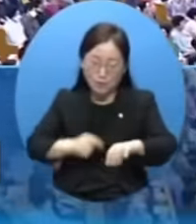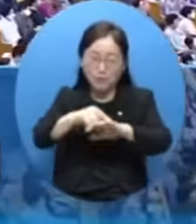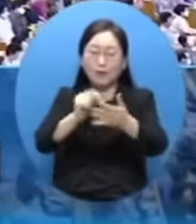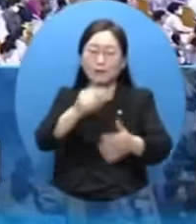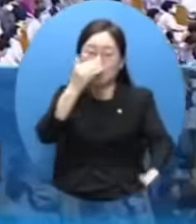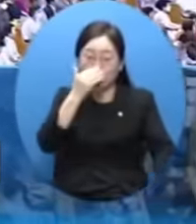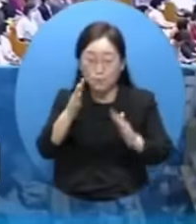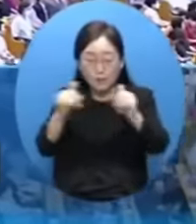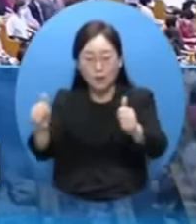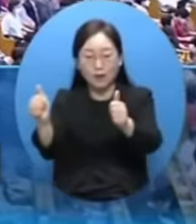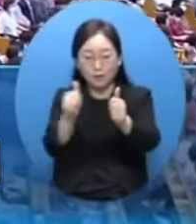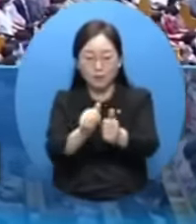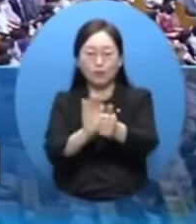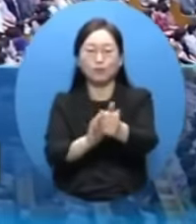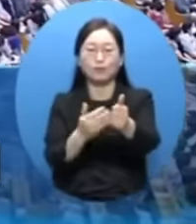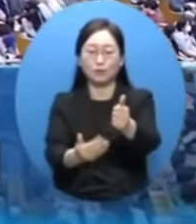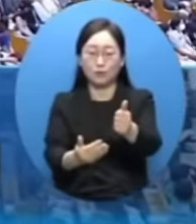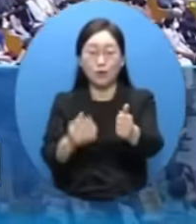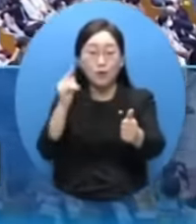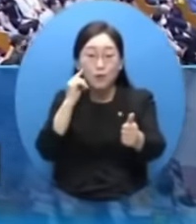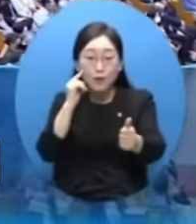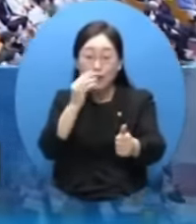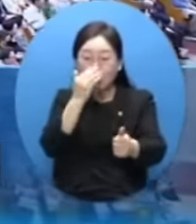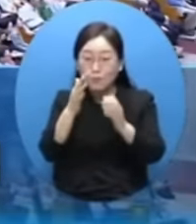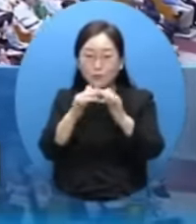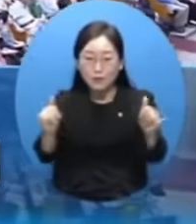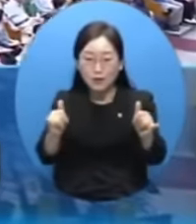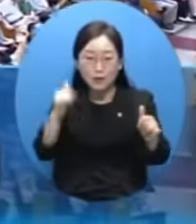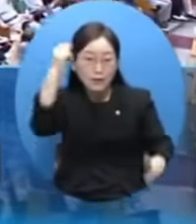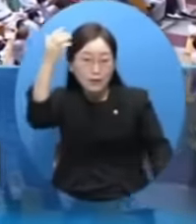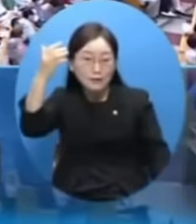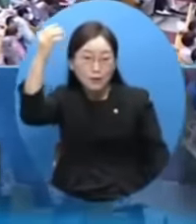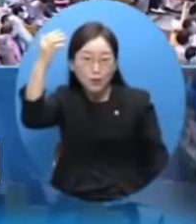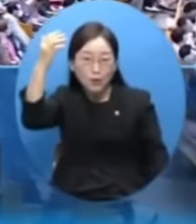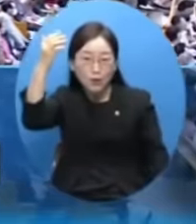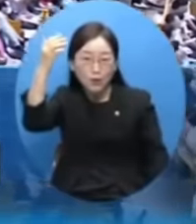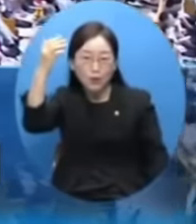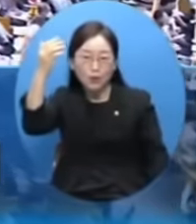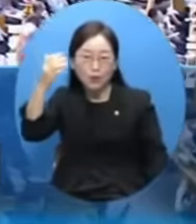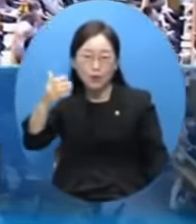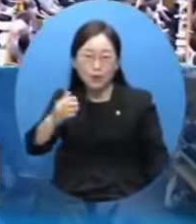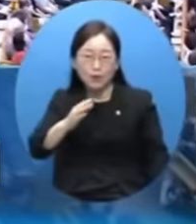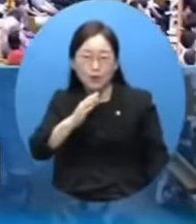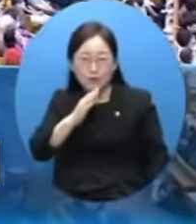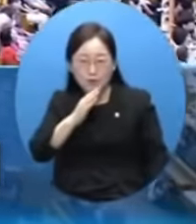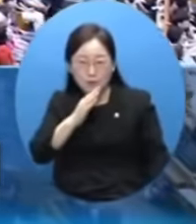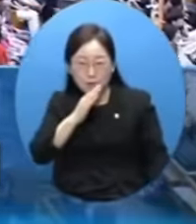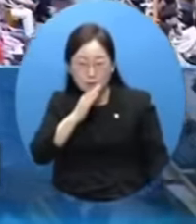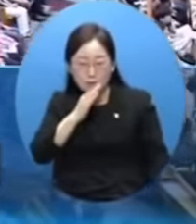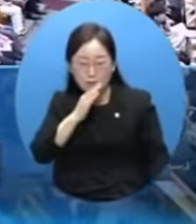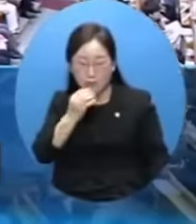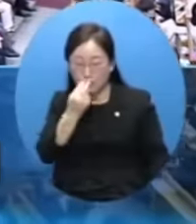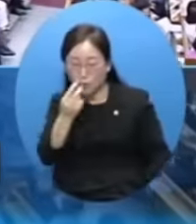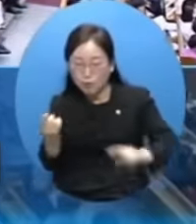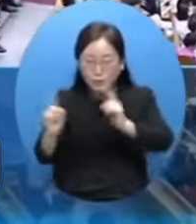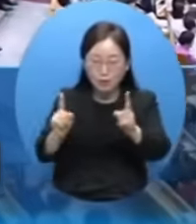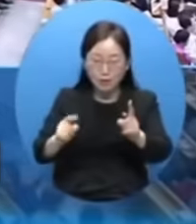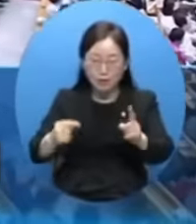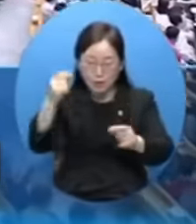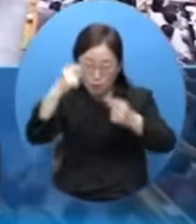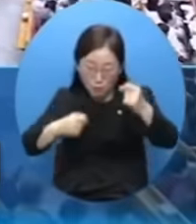자와 함께 있나니 이는 겸손한 자의 영을 수행시키며 통회하는 자의 마음을 수행시키려